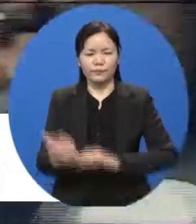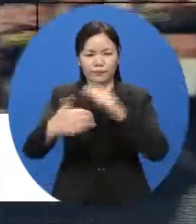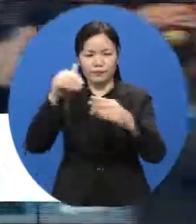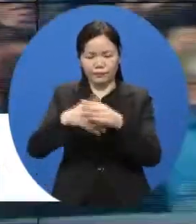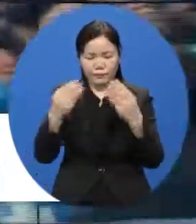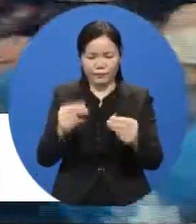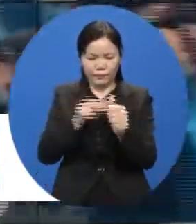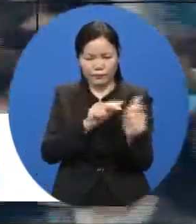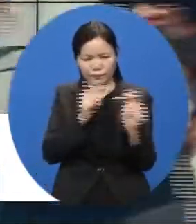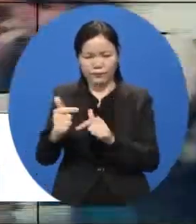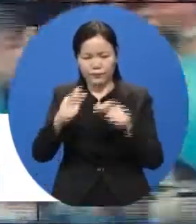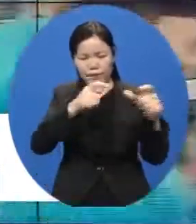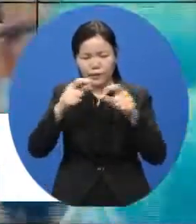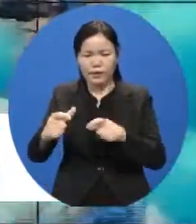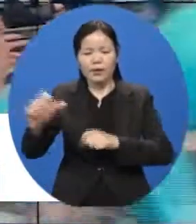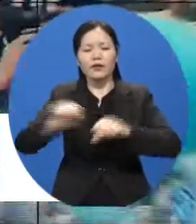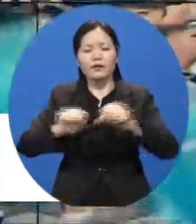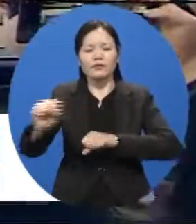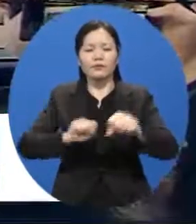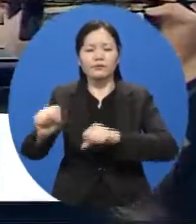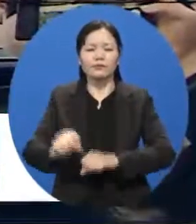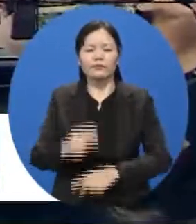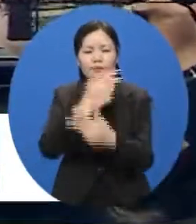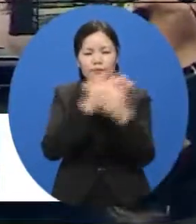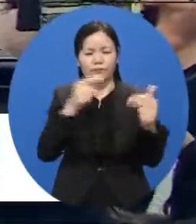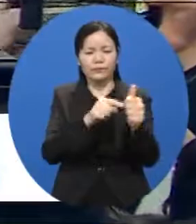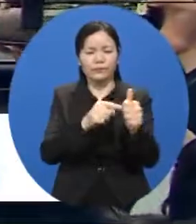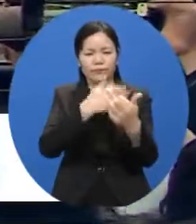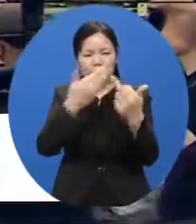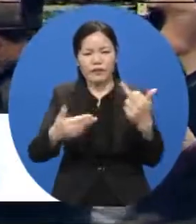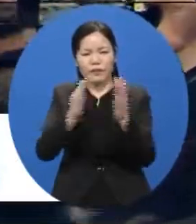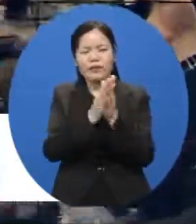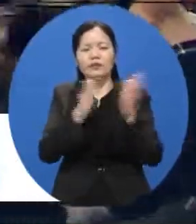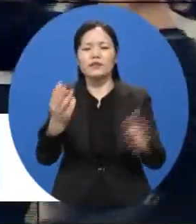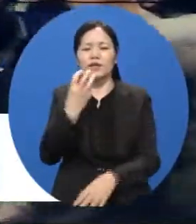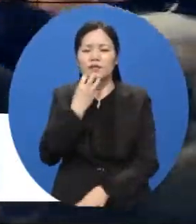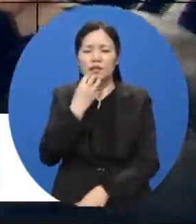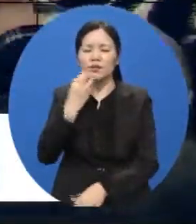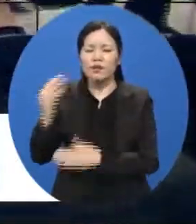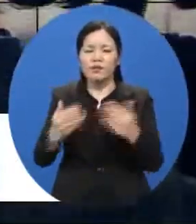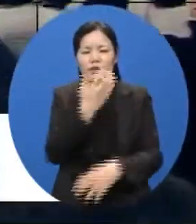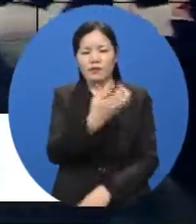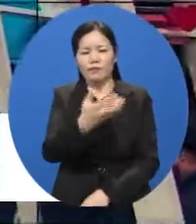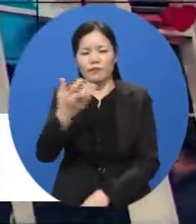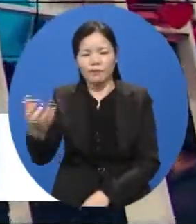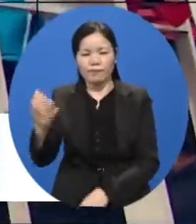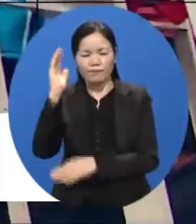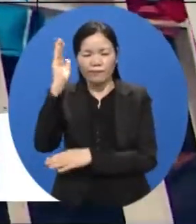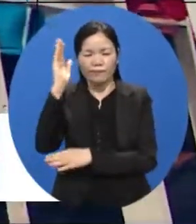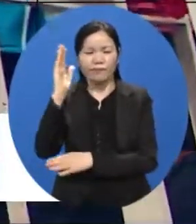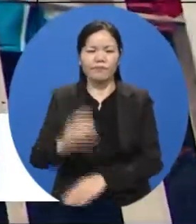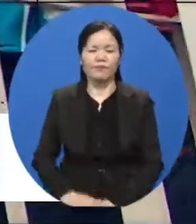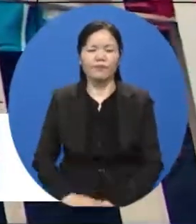사전투표를 마친 후보들은 곧바로 지역으로 달려갔습니다. 이재명 후보는 강원도에서 시작해 서울과 경기를 누비며 부동층 표심을